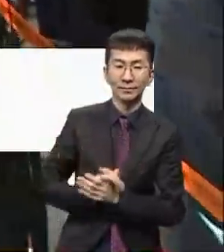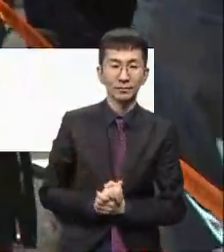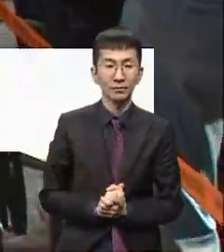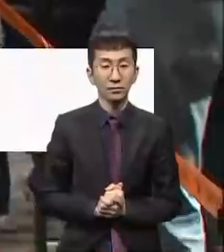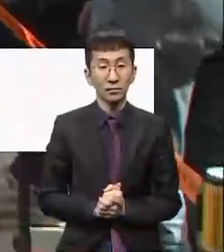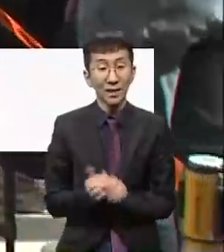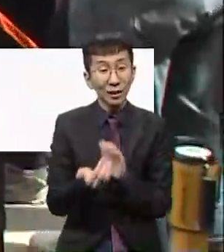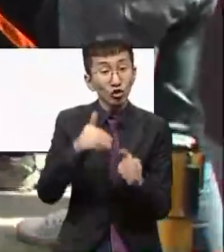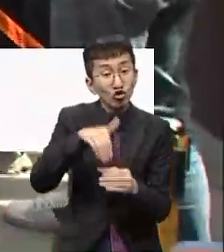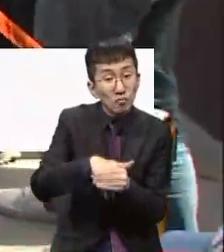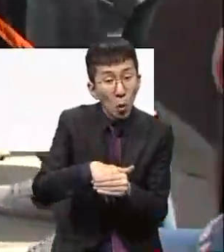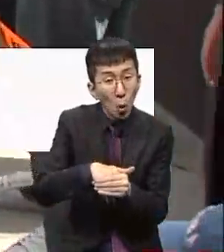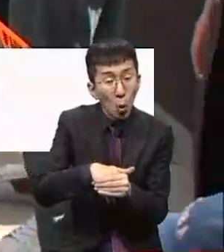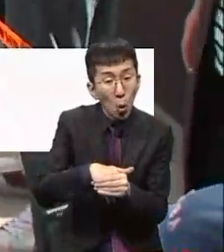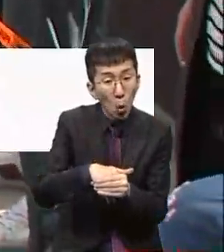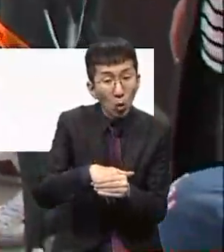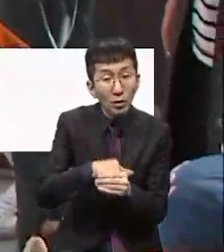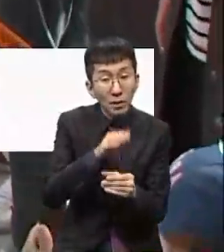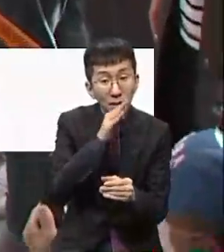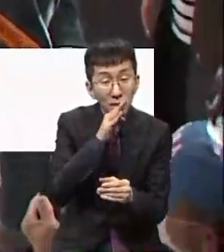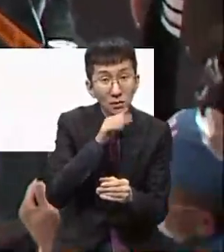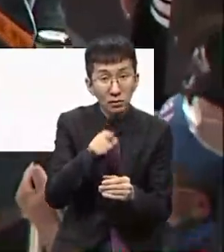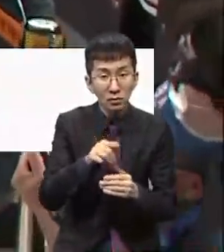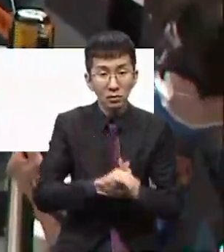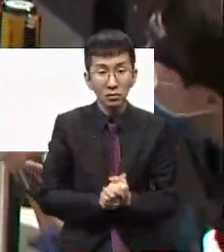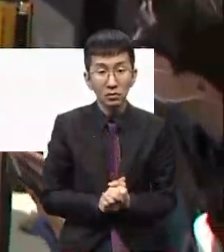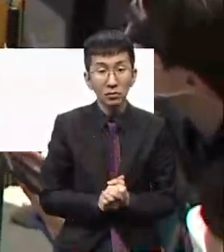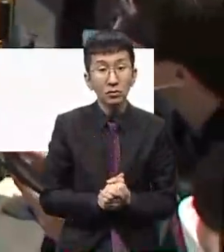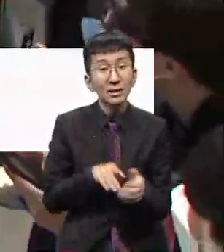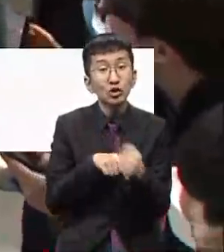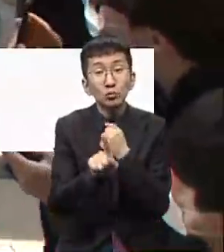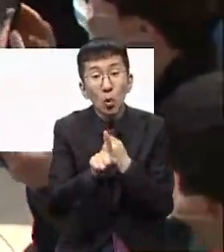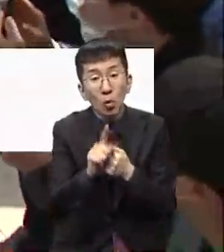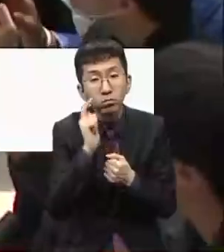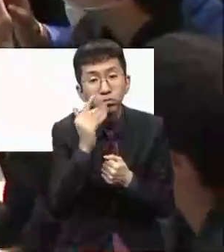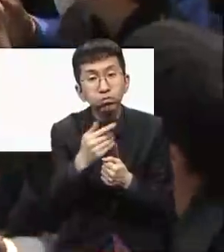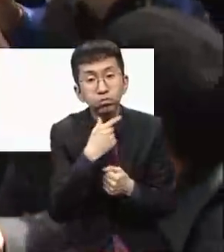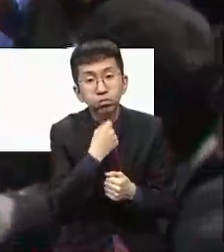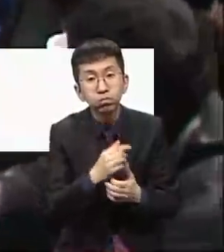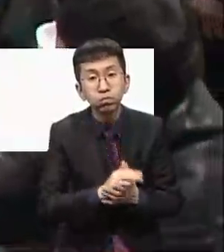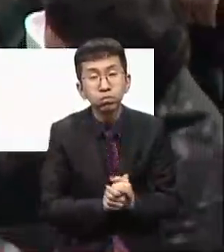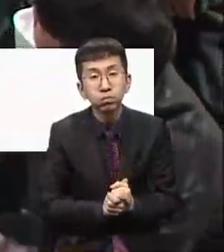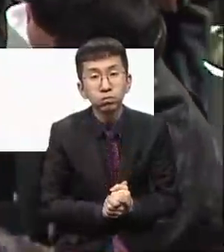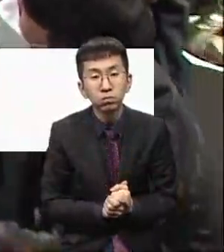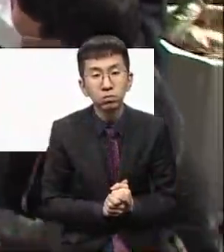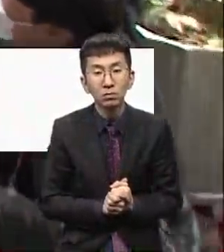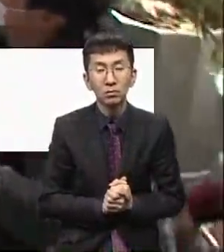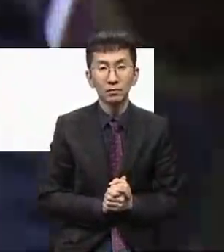투표 선택하셨는데 첫 공식 일정으로 혹시 이유가 있으신지 한 말씀 부탁드립니다.